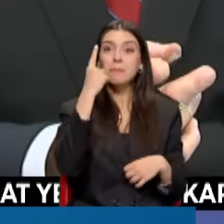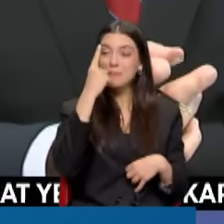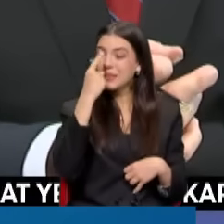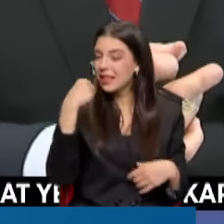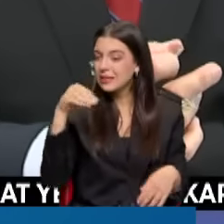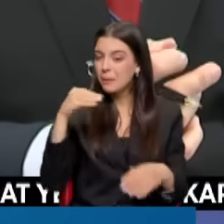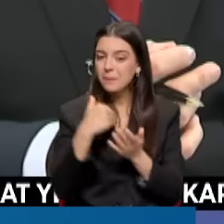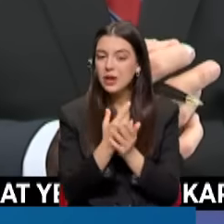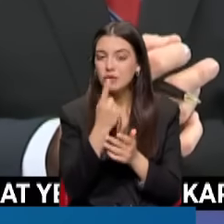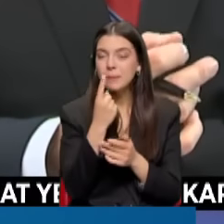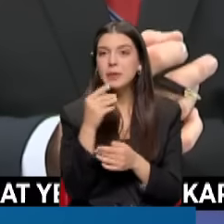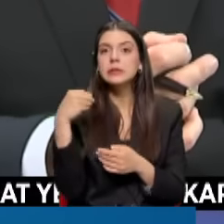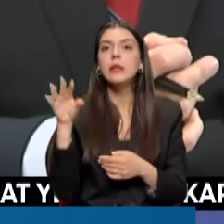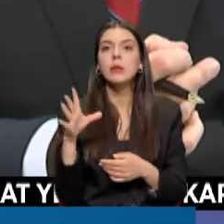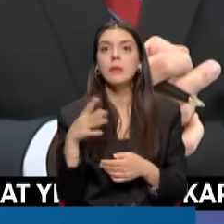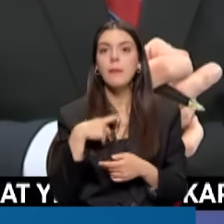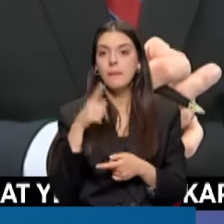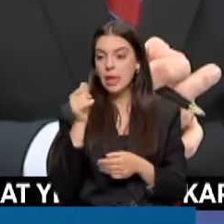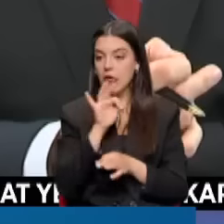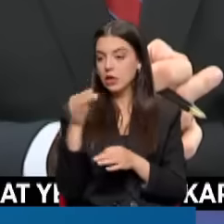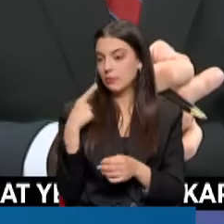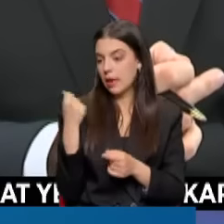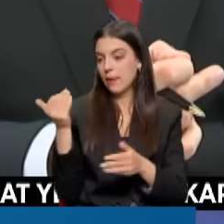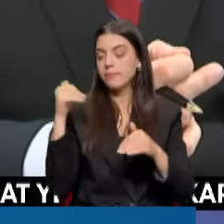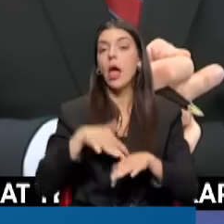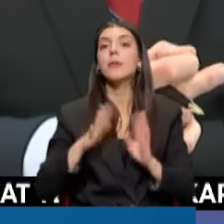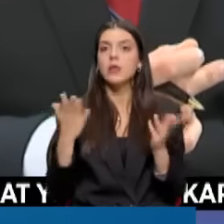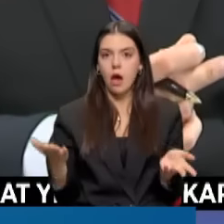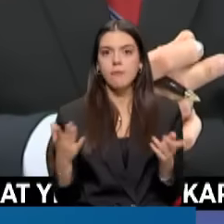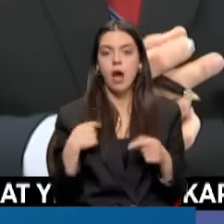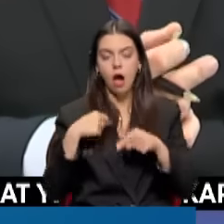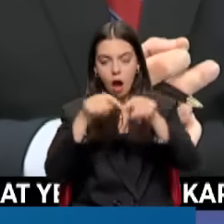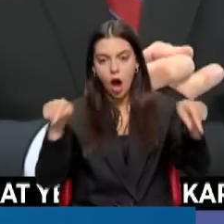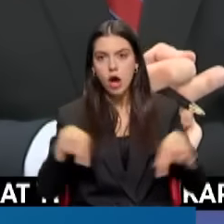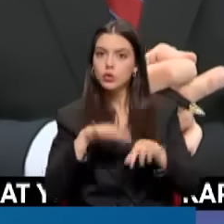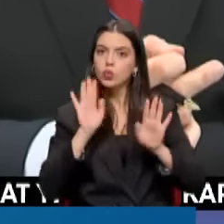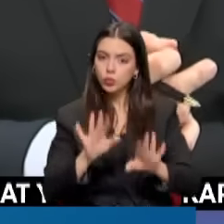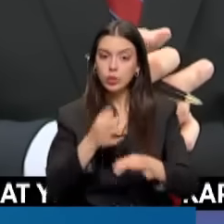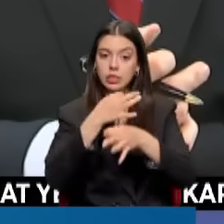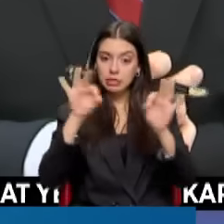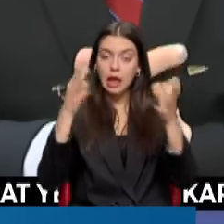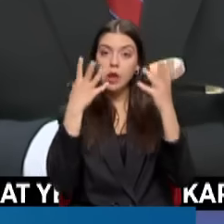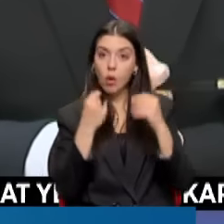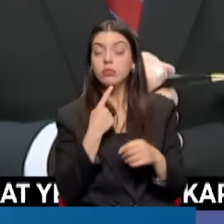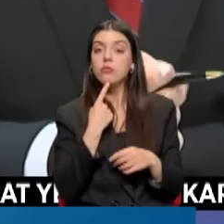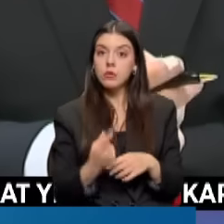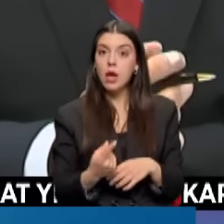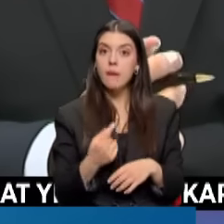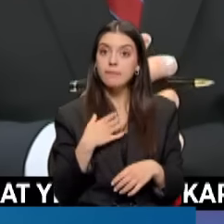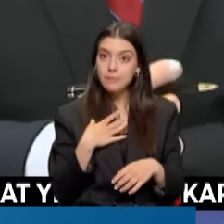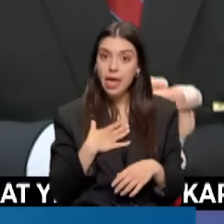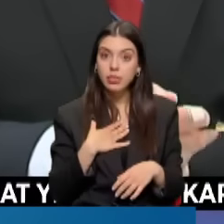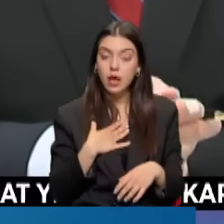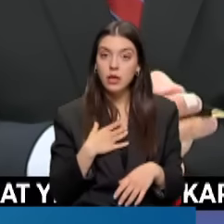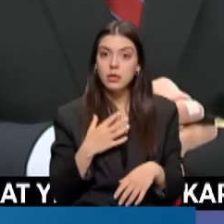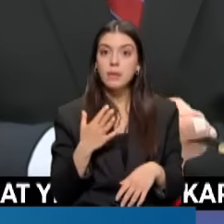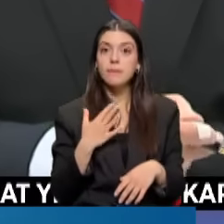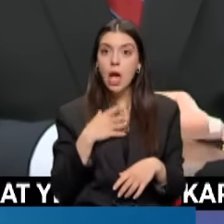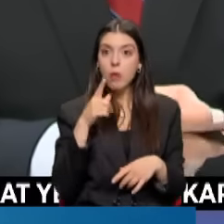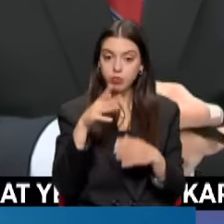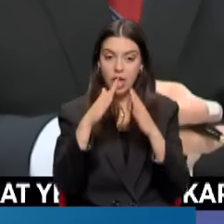satmamışım yani kasama hiçbir şekilde para girmemiş ama arsam durduğu yerde değerlendi diye benen ben zaten diyor bu